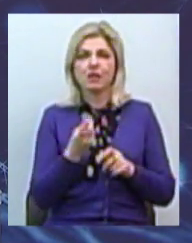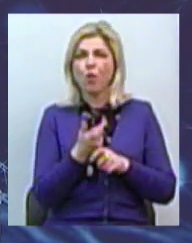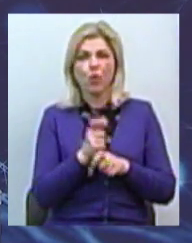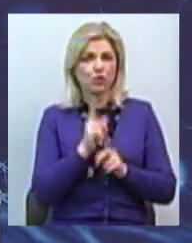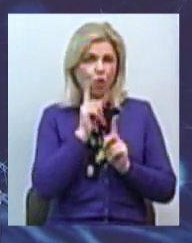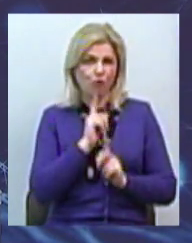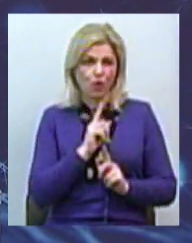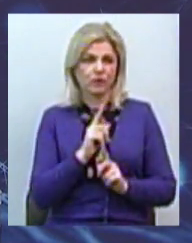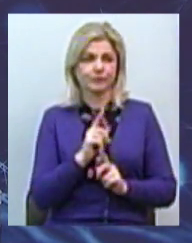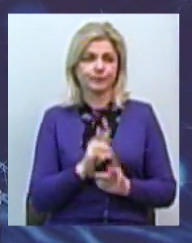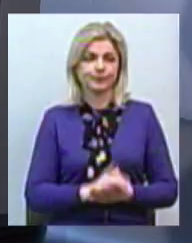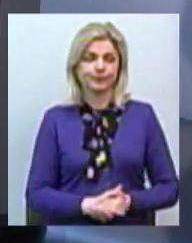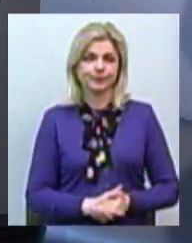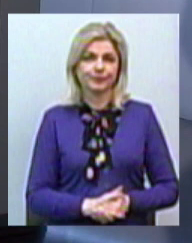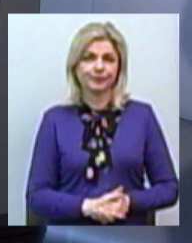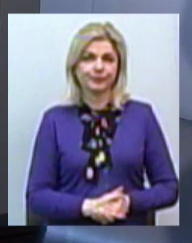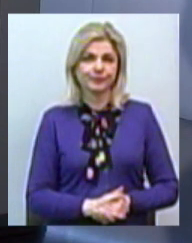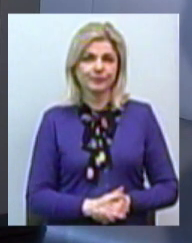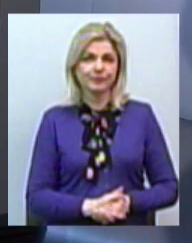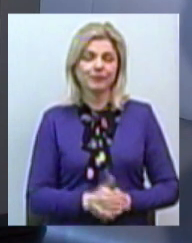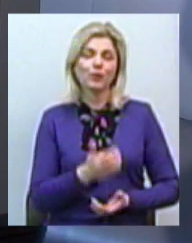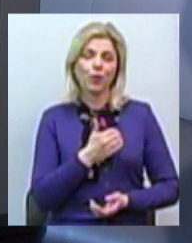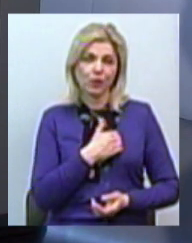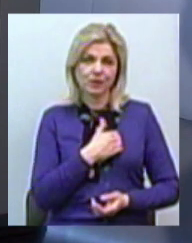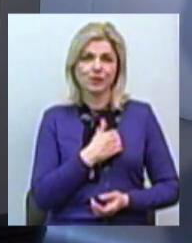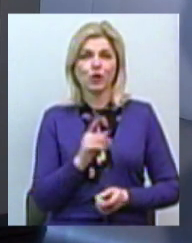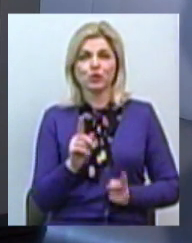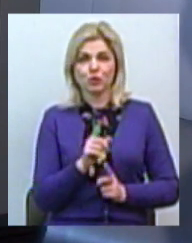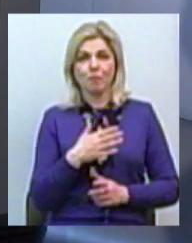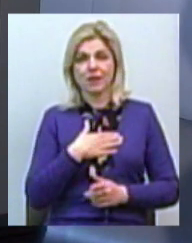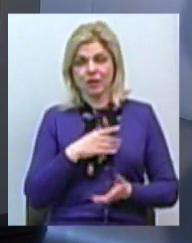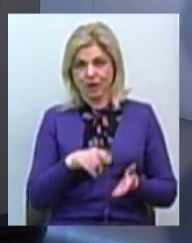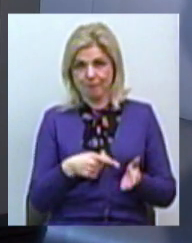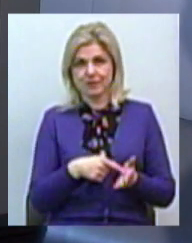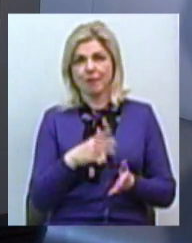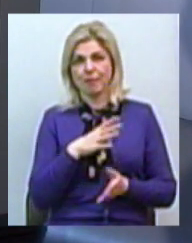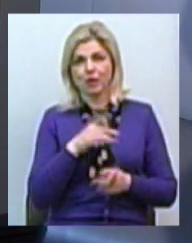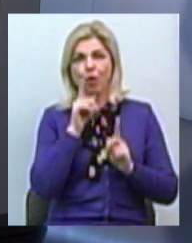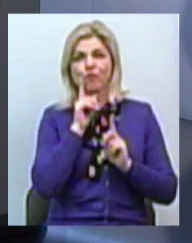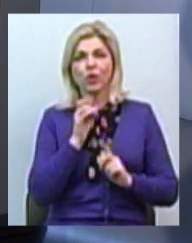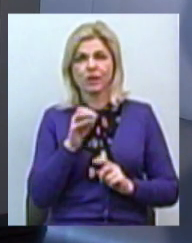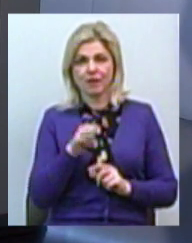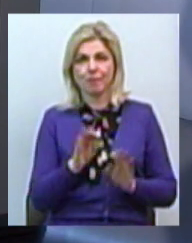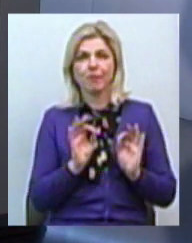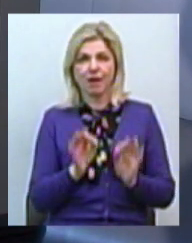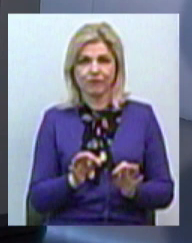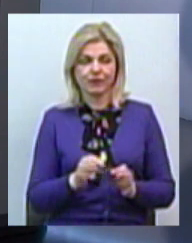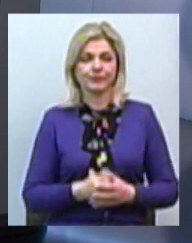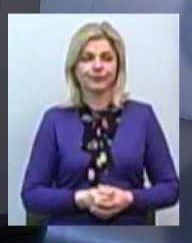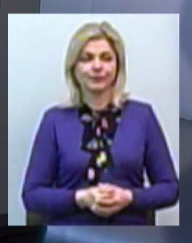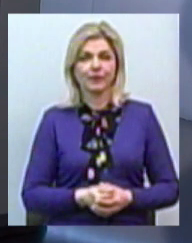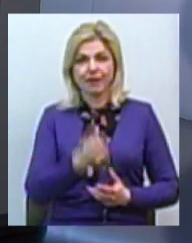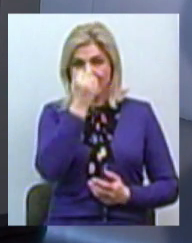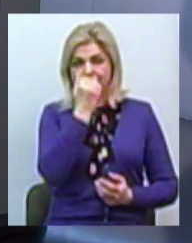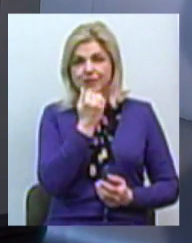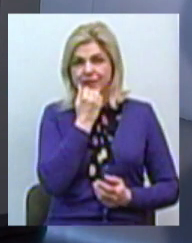нас, так це м'яко кажучи. Хотілося б все ж таки, щоб наше місто було комфортне, правда? Так. Ну що ж, спасибі,